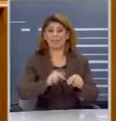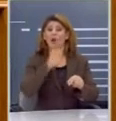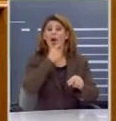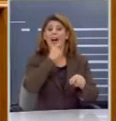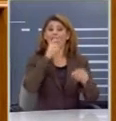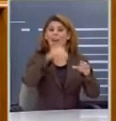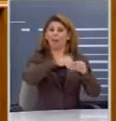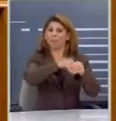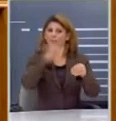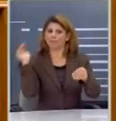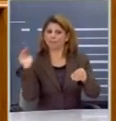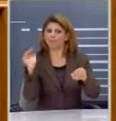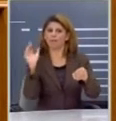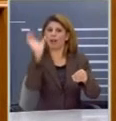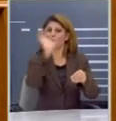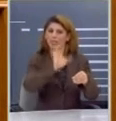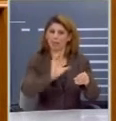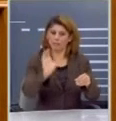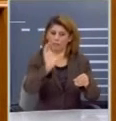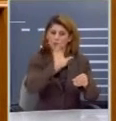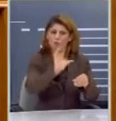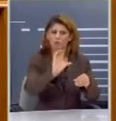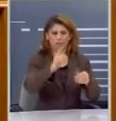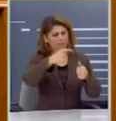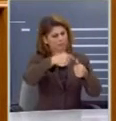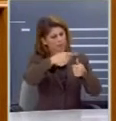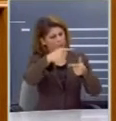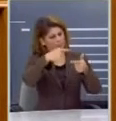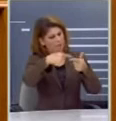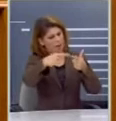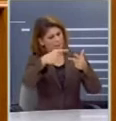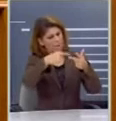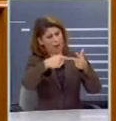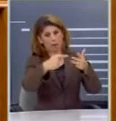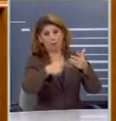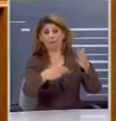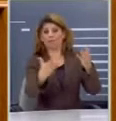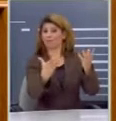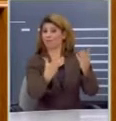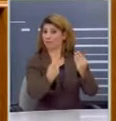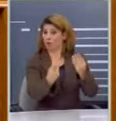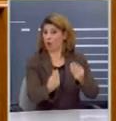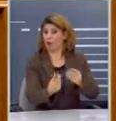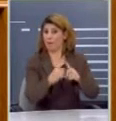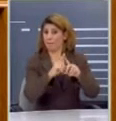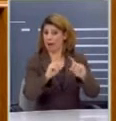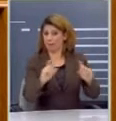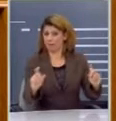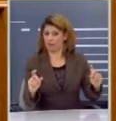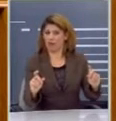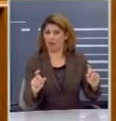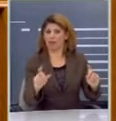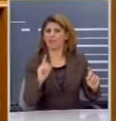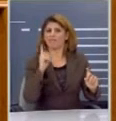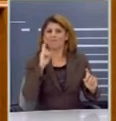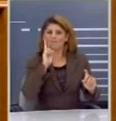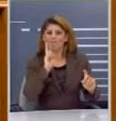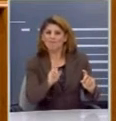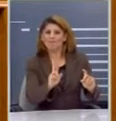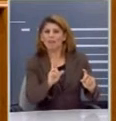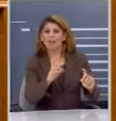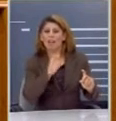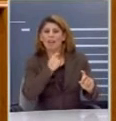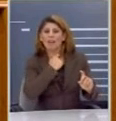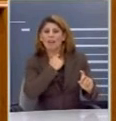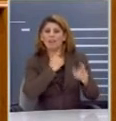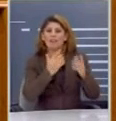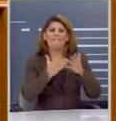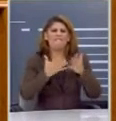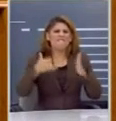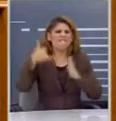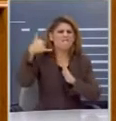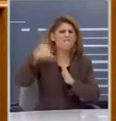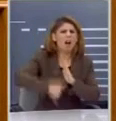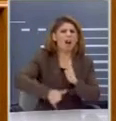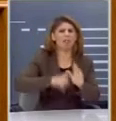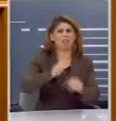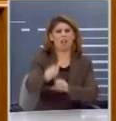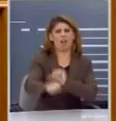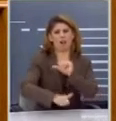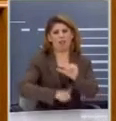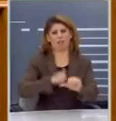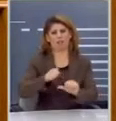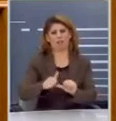Βρετανία και πλήθος άλλων γεγονότων δείχνουν την ανάγκη ριζικών αλλαγών που αν δεν